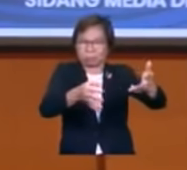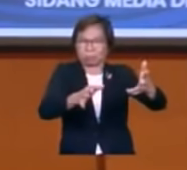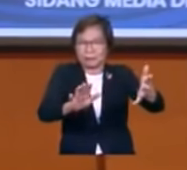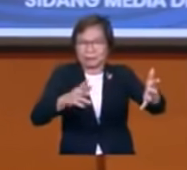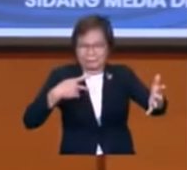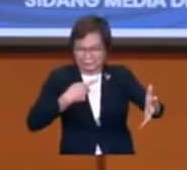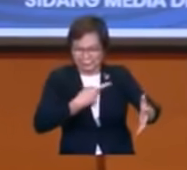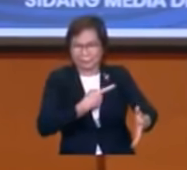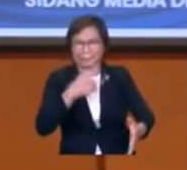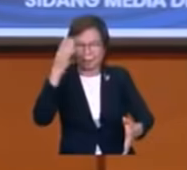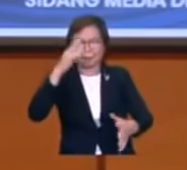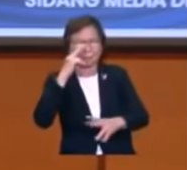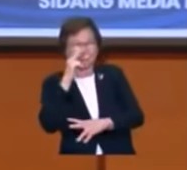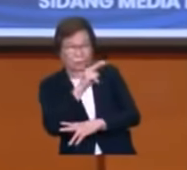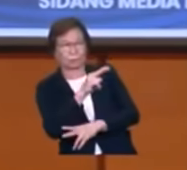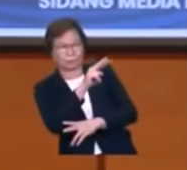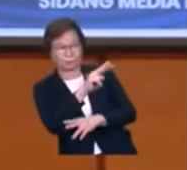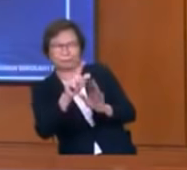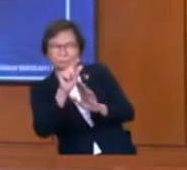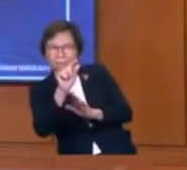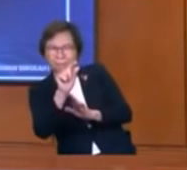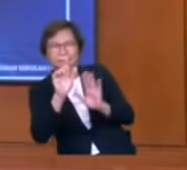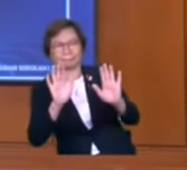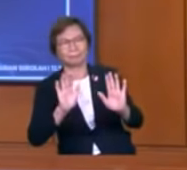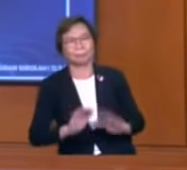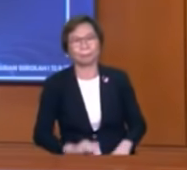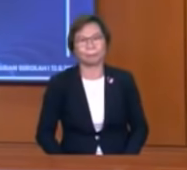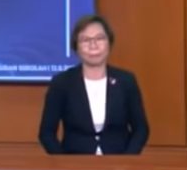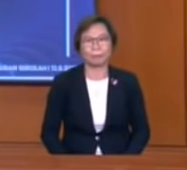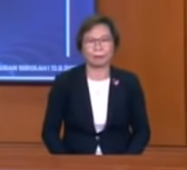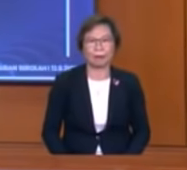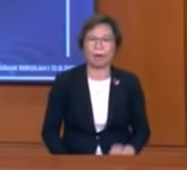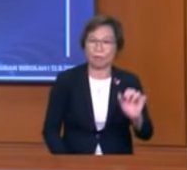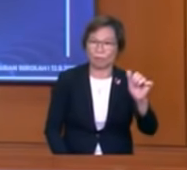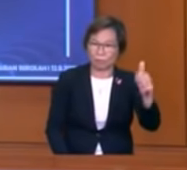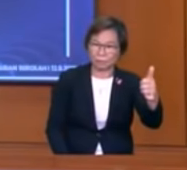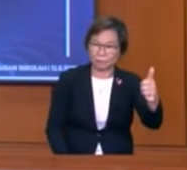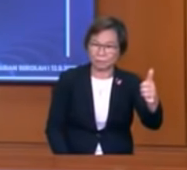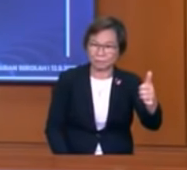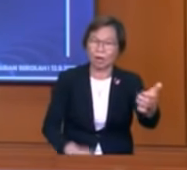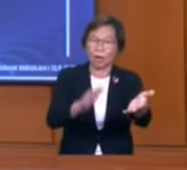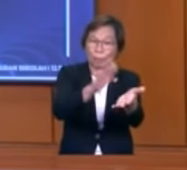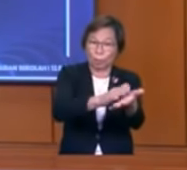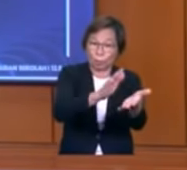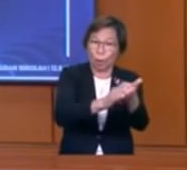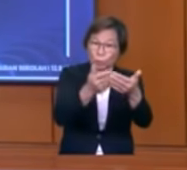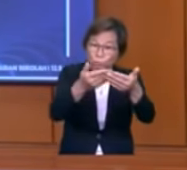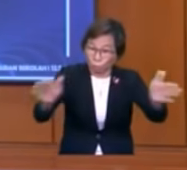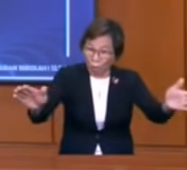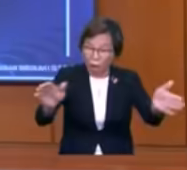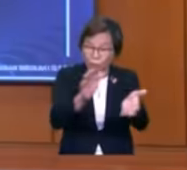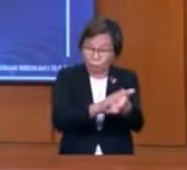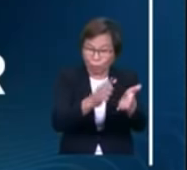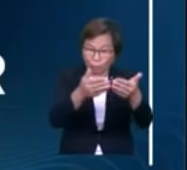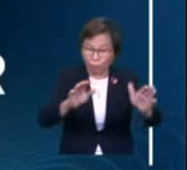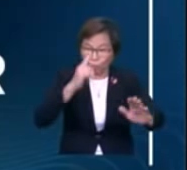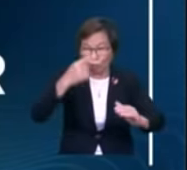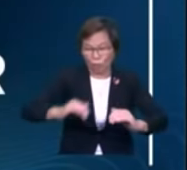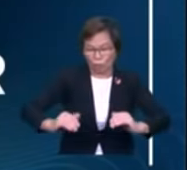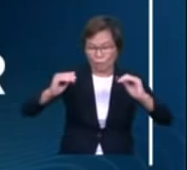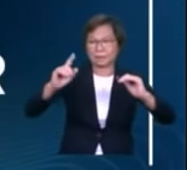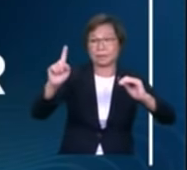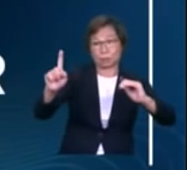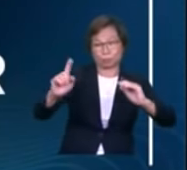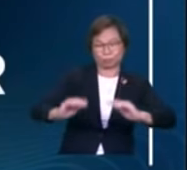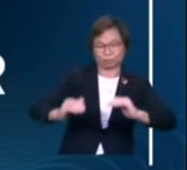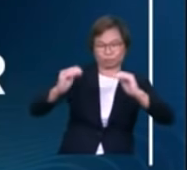kita akan lihat nanti pertama sekali pembukaan sekolah untuk fasa